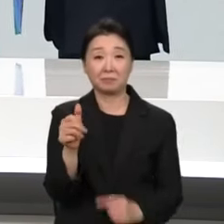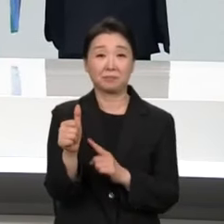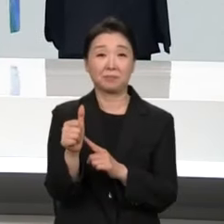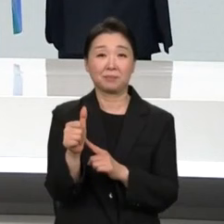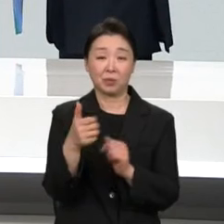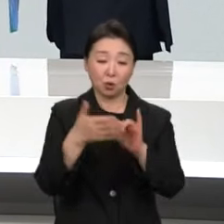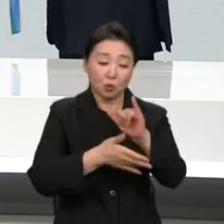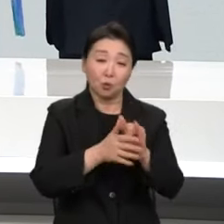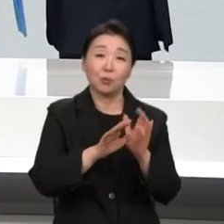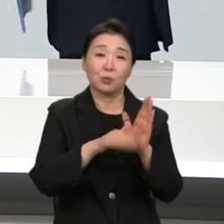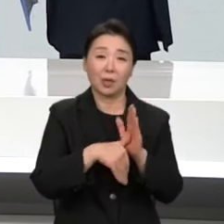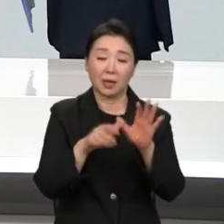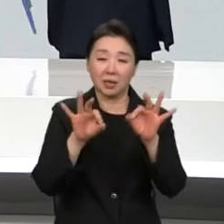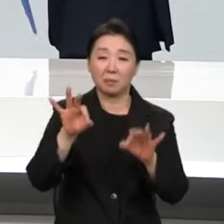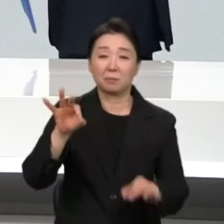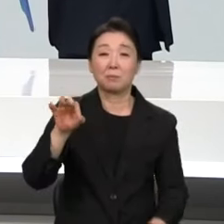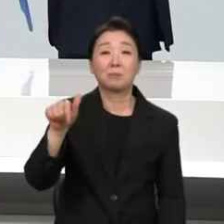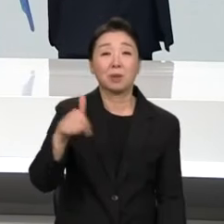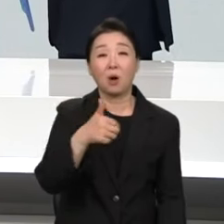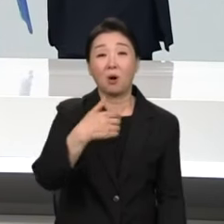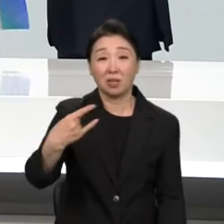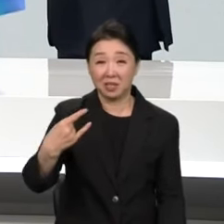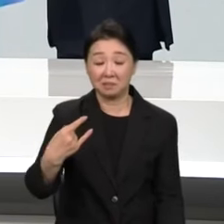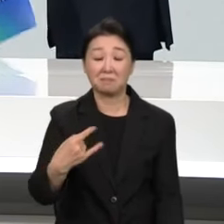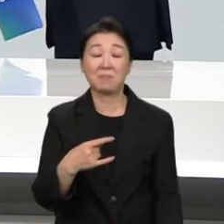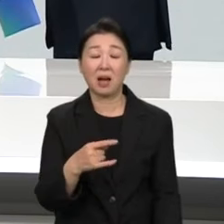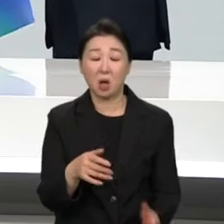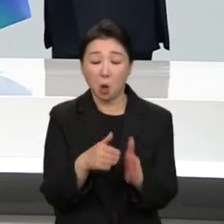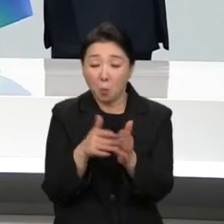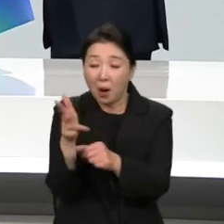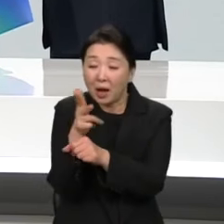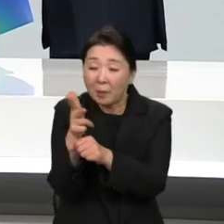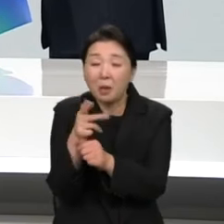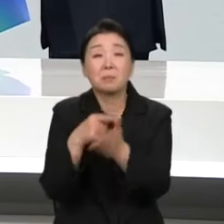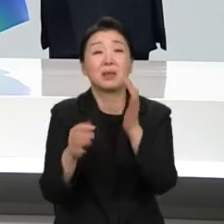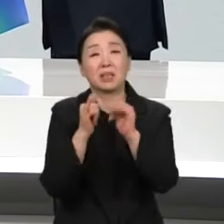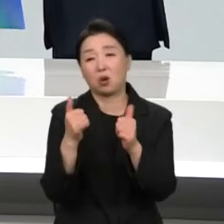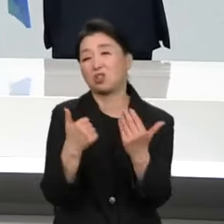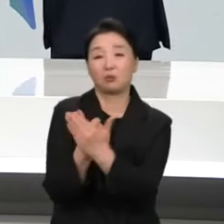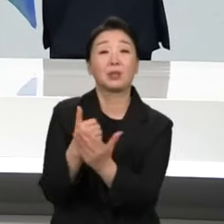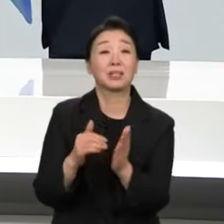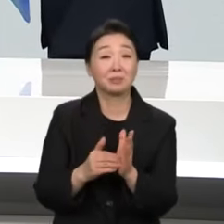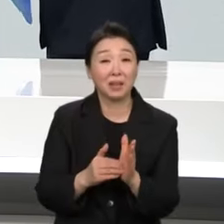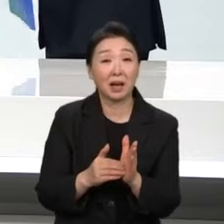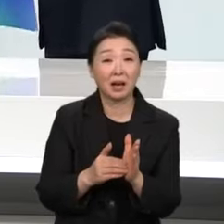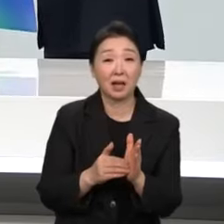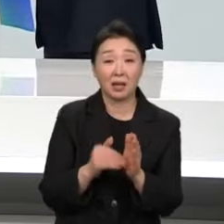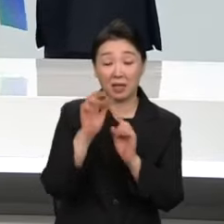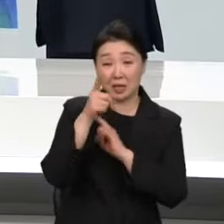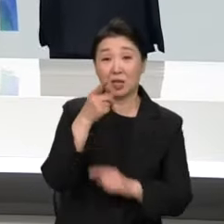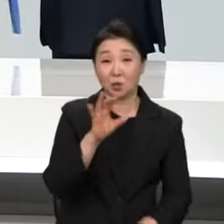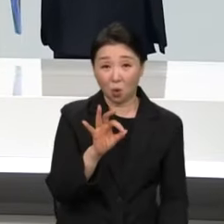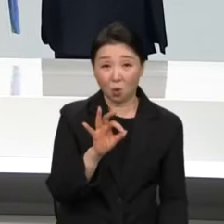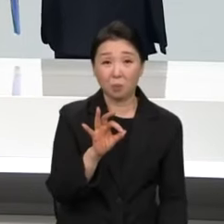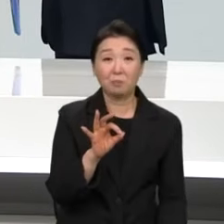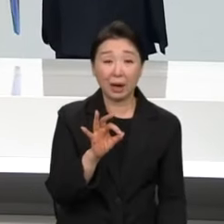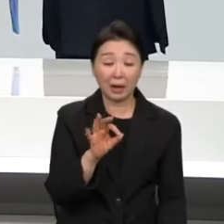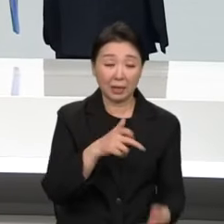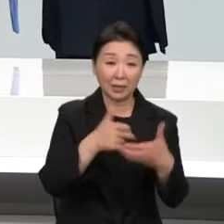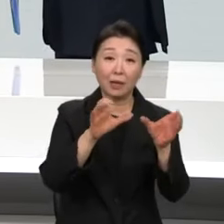자신의 유튜브에서 김건희 여사는 몰카 함정에 빠진 피해자라고 적극 두둔을 했었고요 자 이용 의원 당시 의원